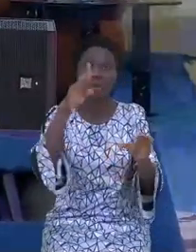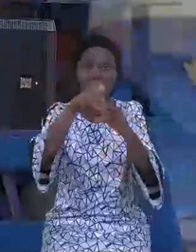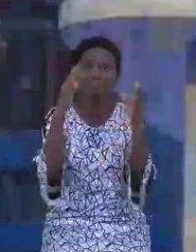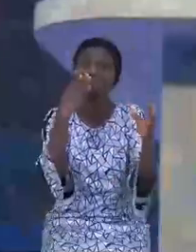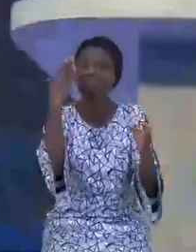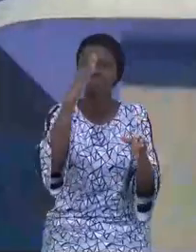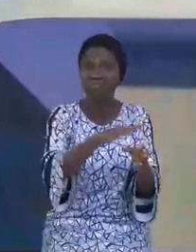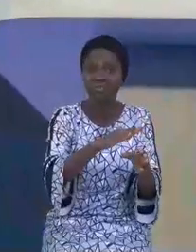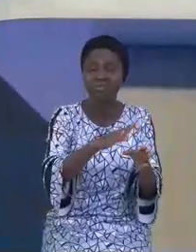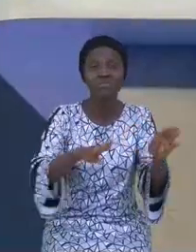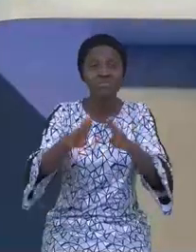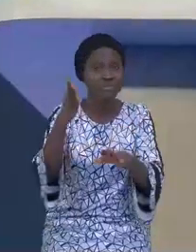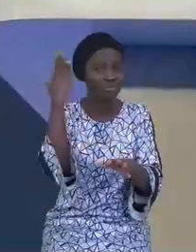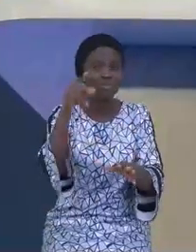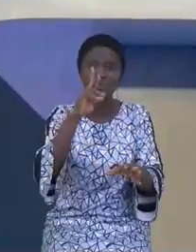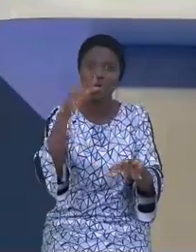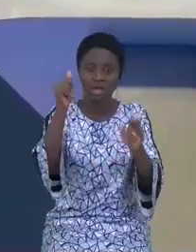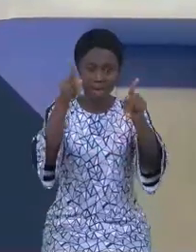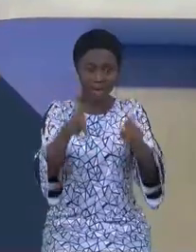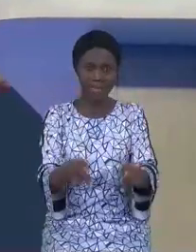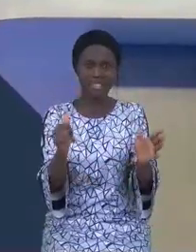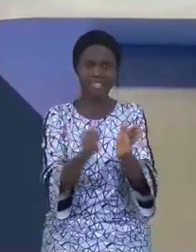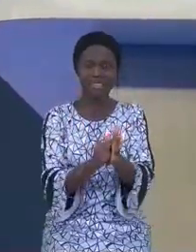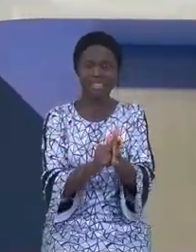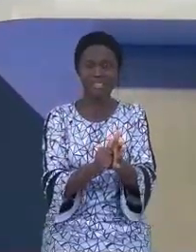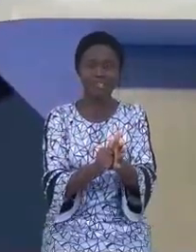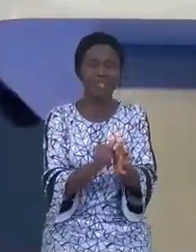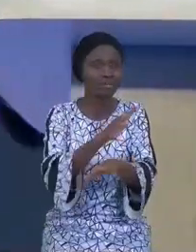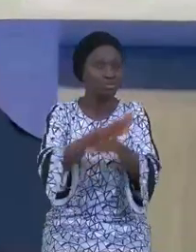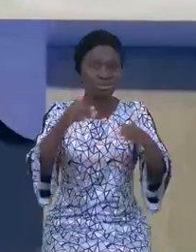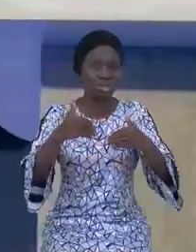Tu étais une personne qui ne pouvait rien